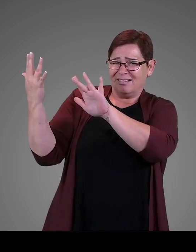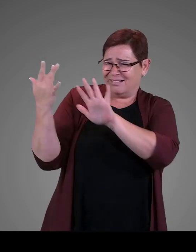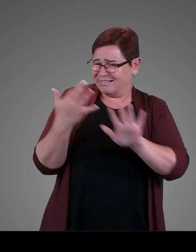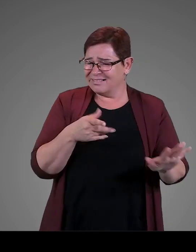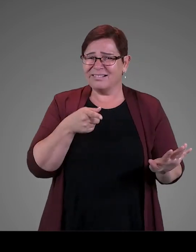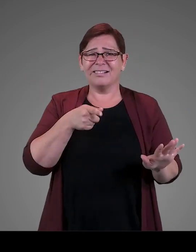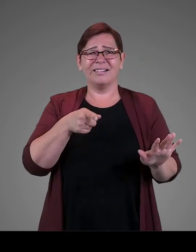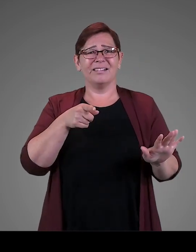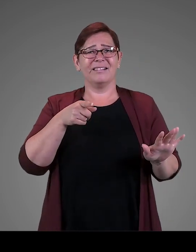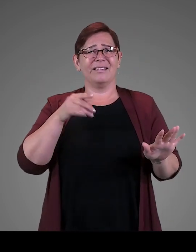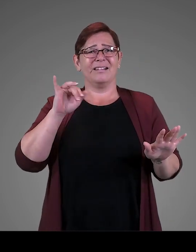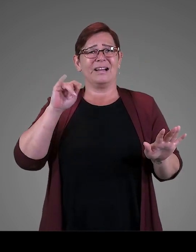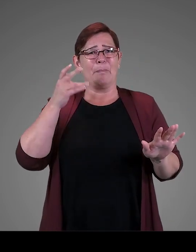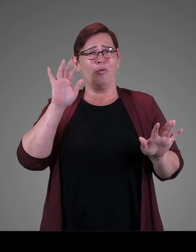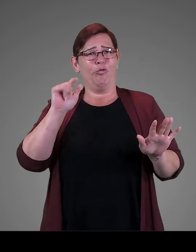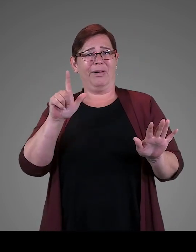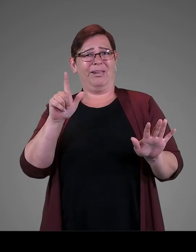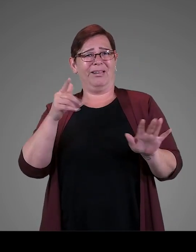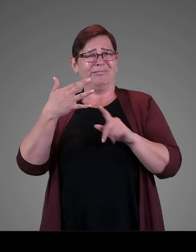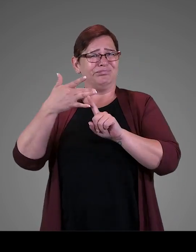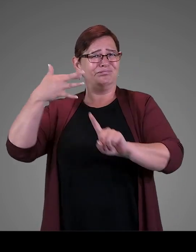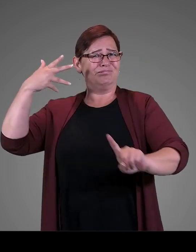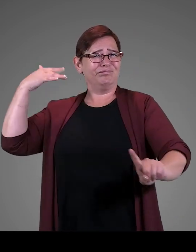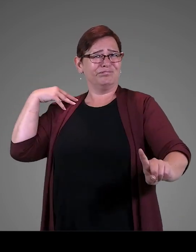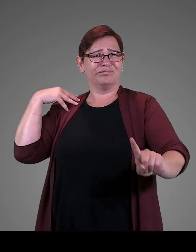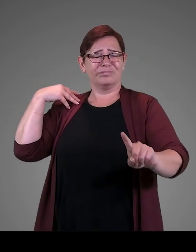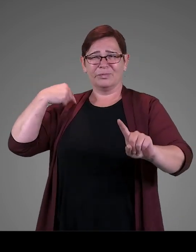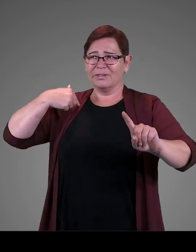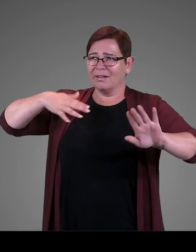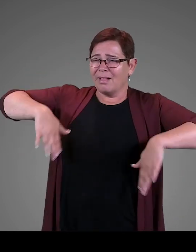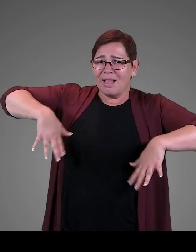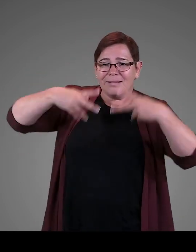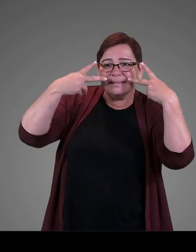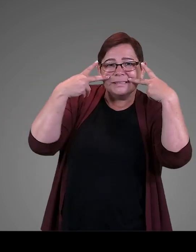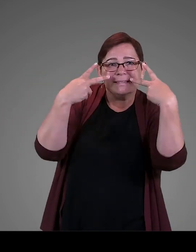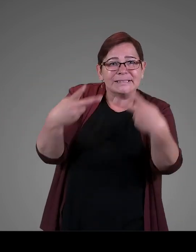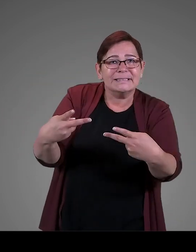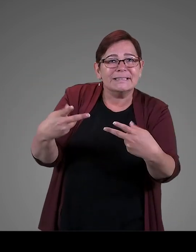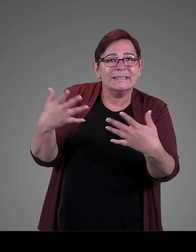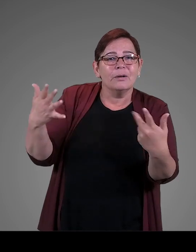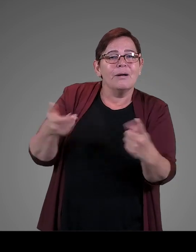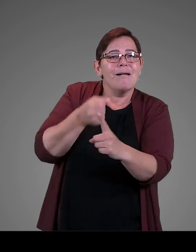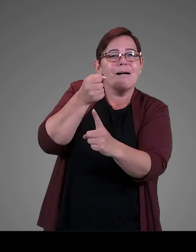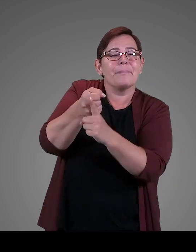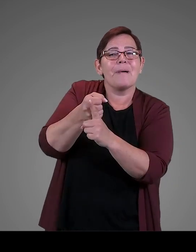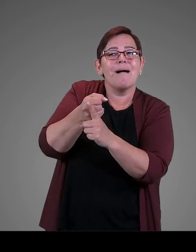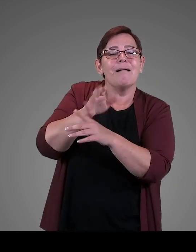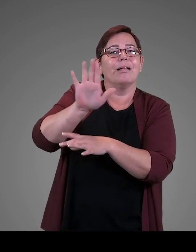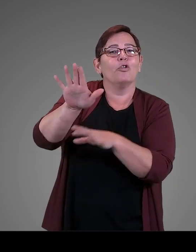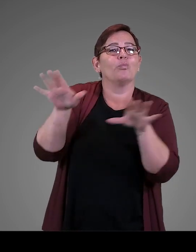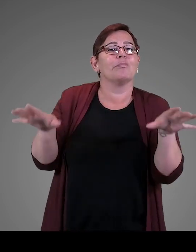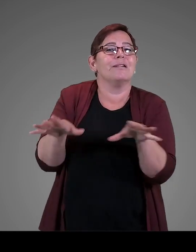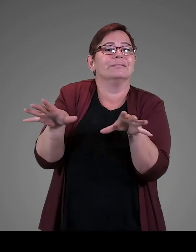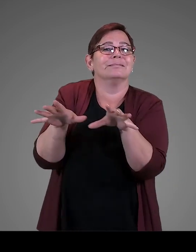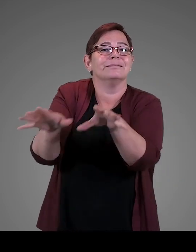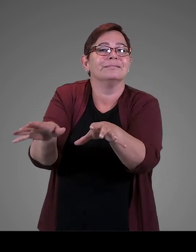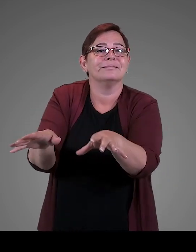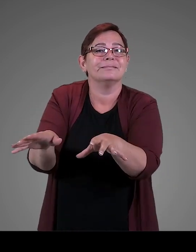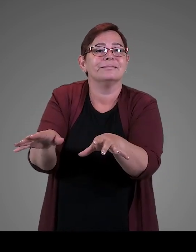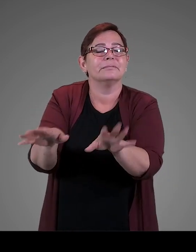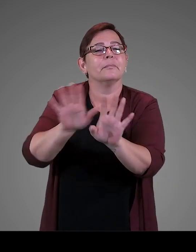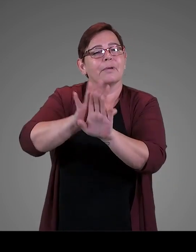tu sais, il y a des gens qui sont passés par le Troisième Impérial il y a des années, puis qu'on ne pouvait pas, sur le coup, voir quel impact ça avait dans leur